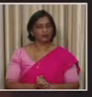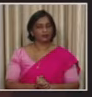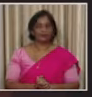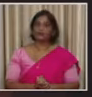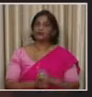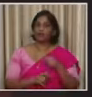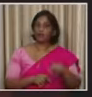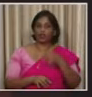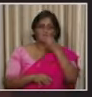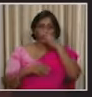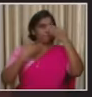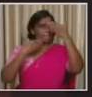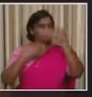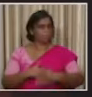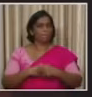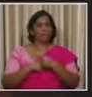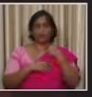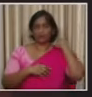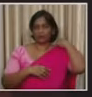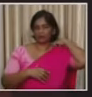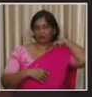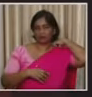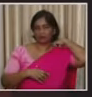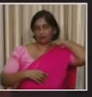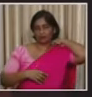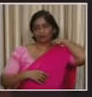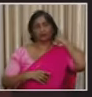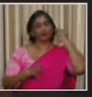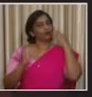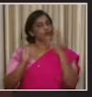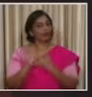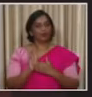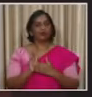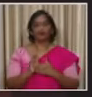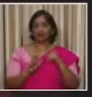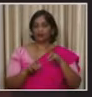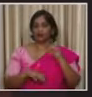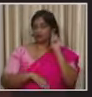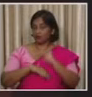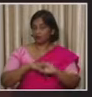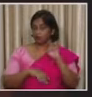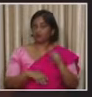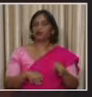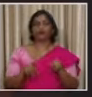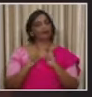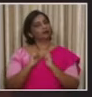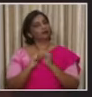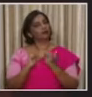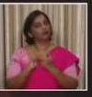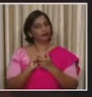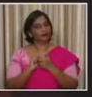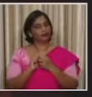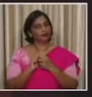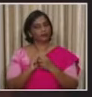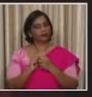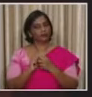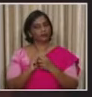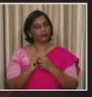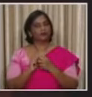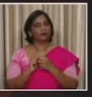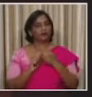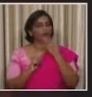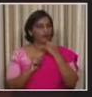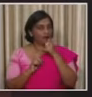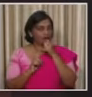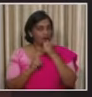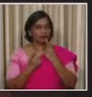තිබෙනවා දැන් ලවණ බාධකය තුල ඒ නිර්මාණය වී තිබෙන ගැටලුවට පානීය